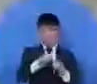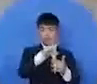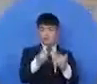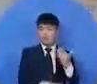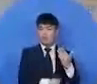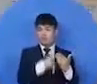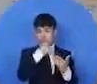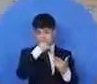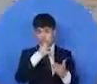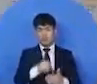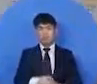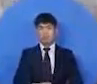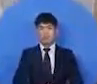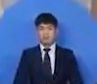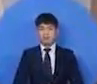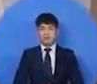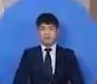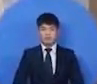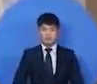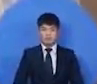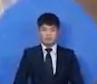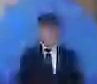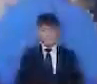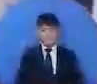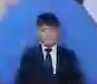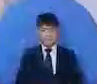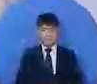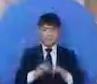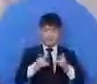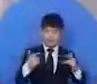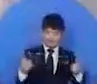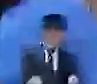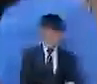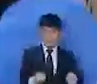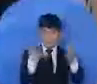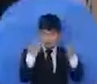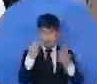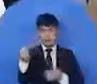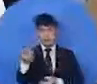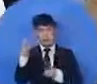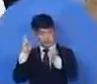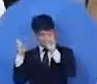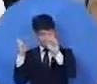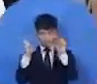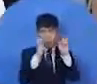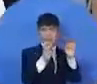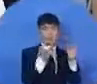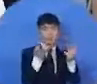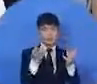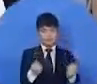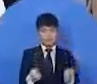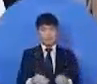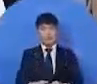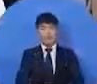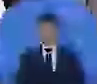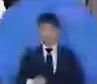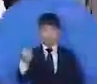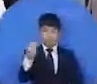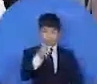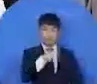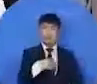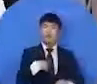강남의 참 여자들로 부터 큰 호응을 얻었습니다 일단 다양한 회사들이 많아서